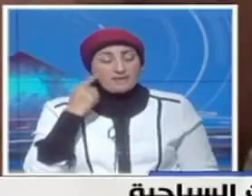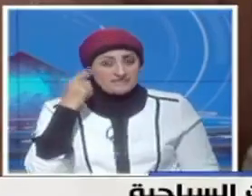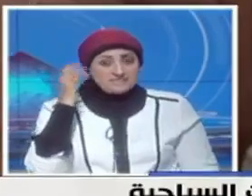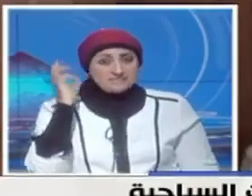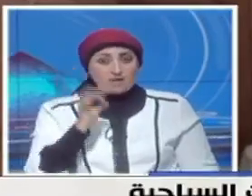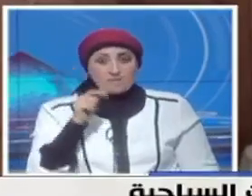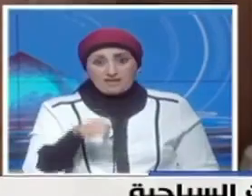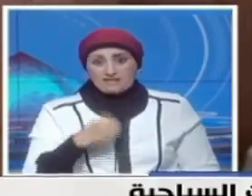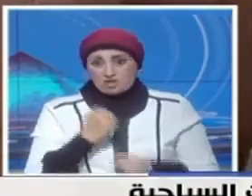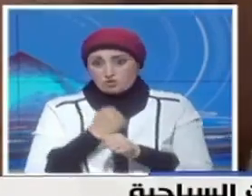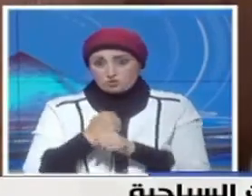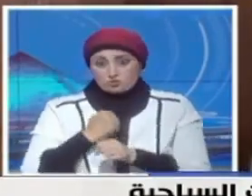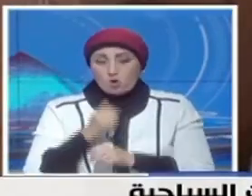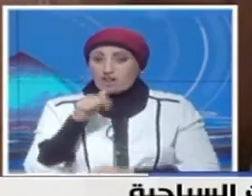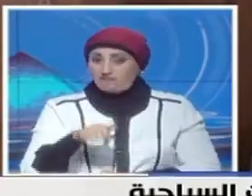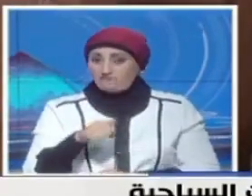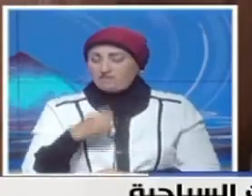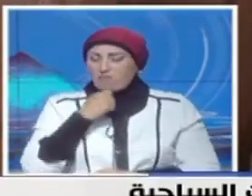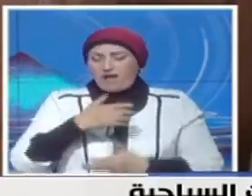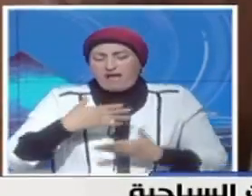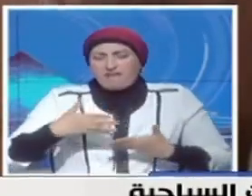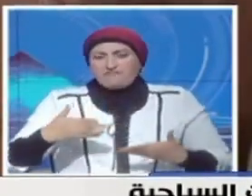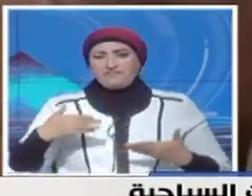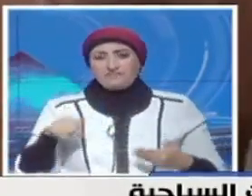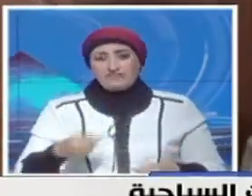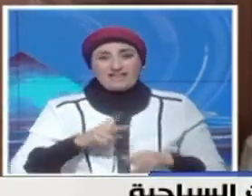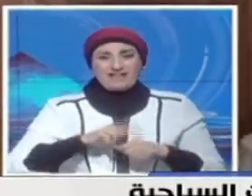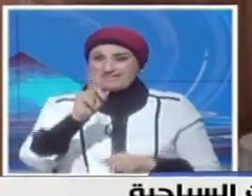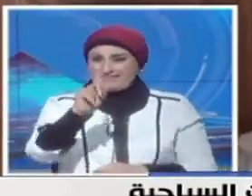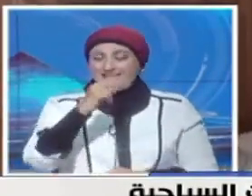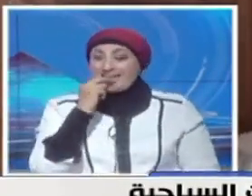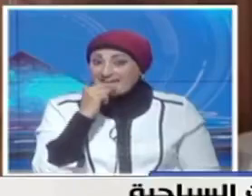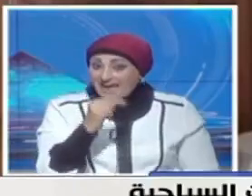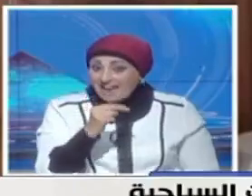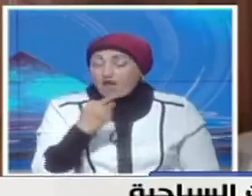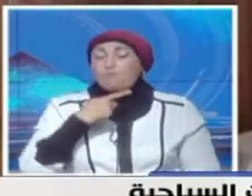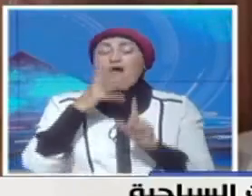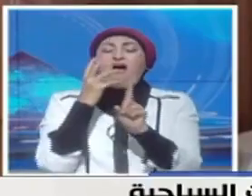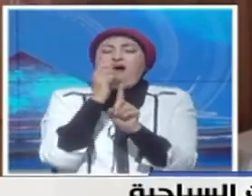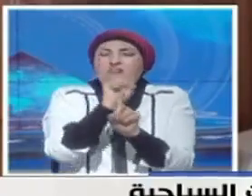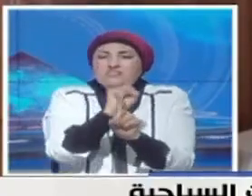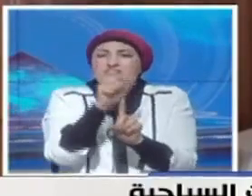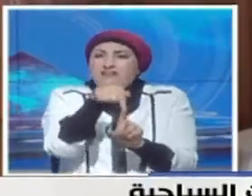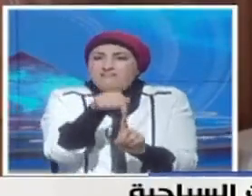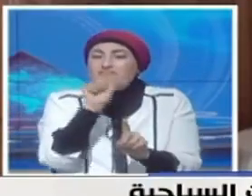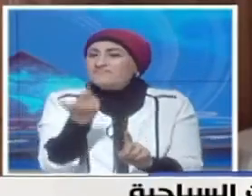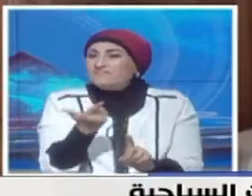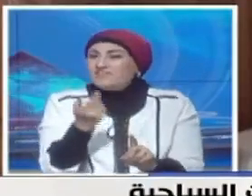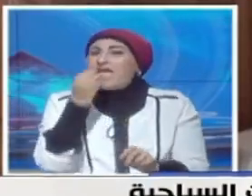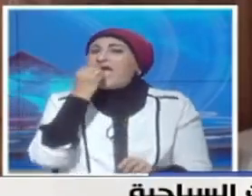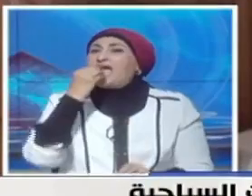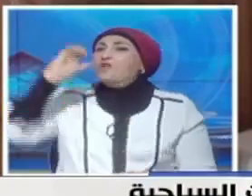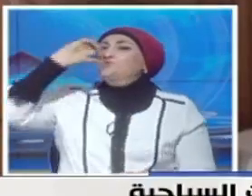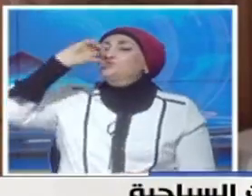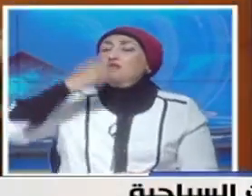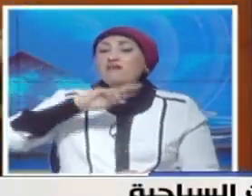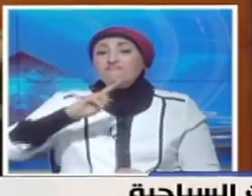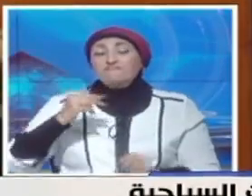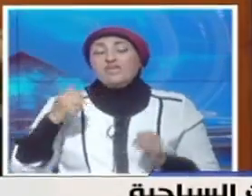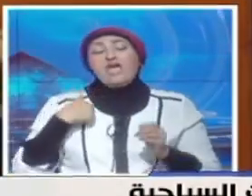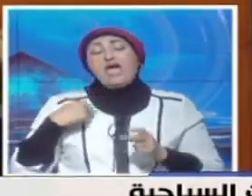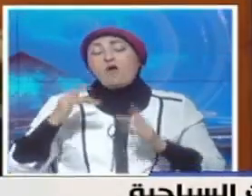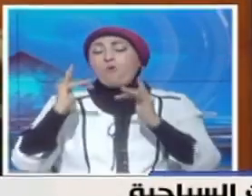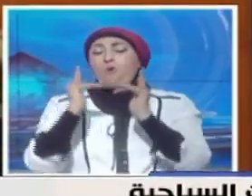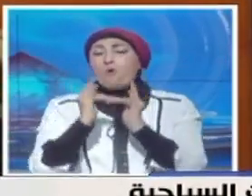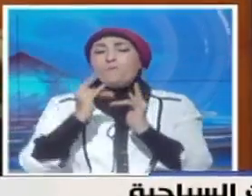يعني الوظائف الإدارية ممكن تكون متاحة شوية في سوق العمل، لكن احنا بنتكلم على الوظائف المتخصصة شوية زي قطاع الأغذية والمشروبات وقطاع الغرف. شغل